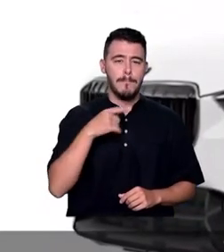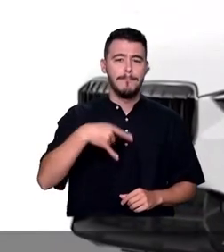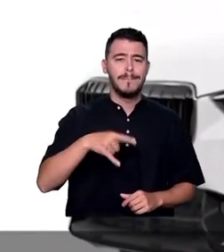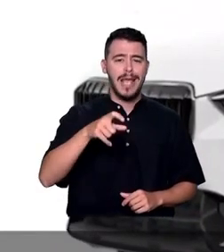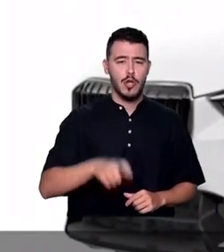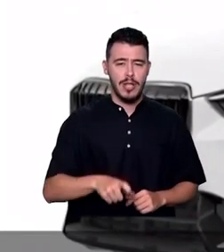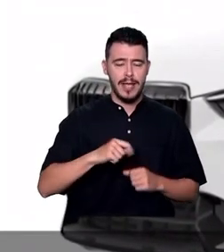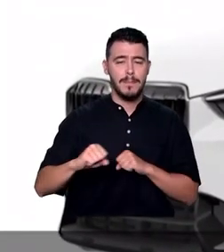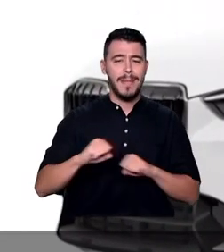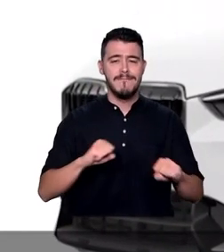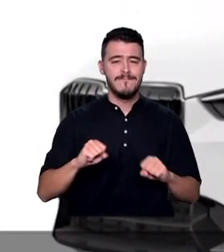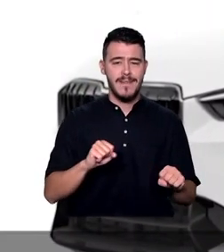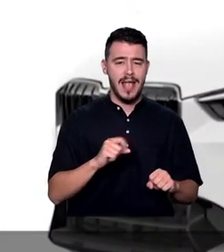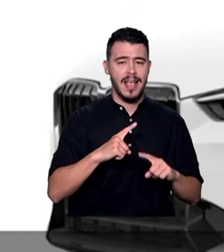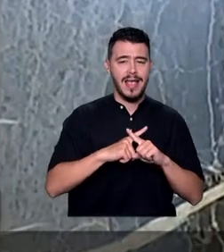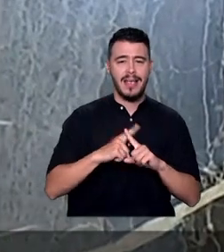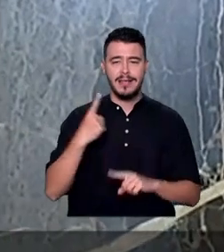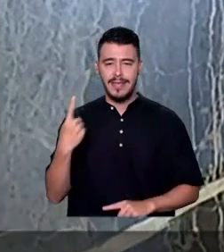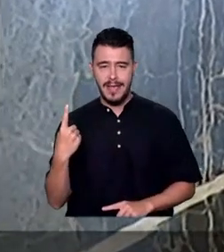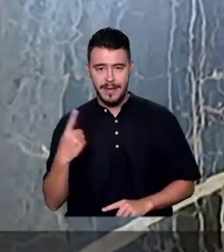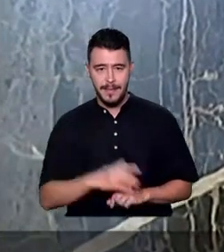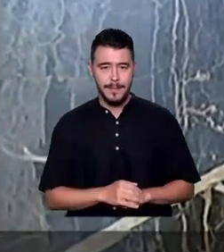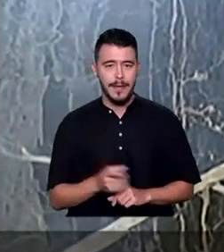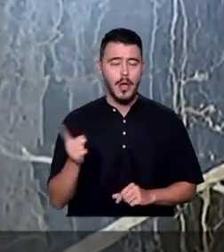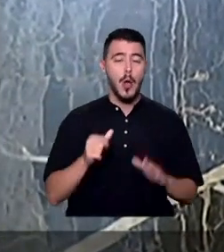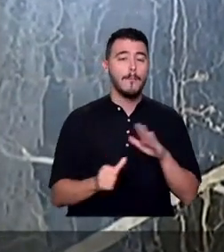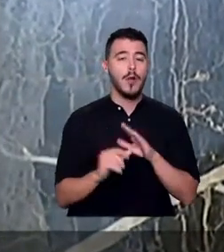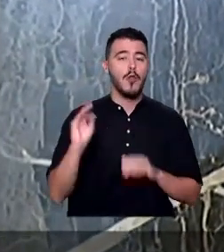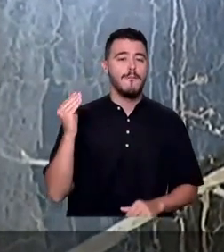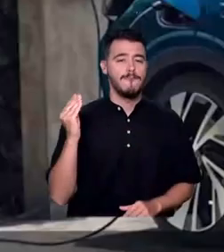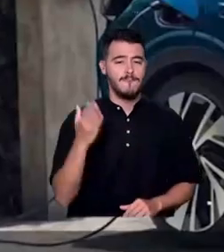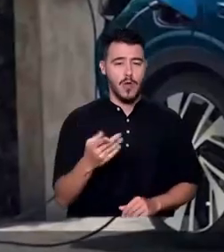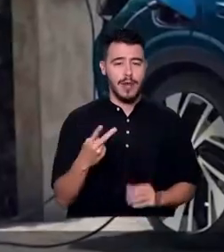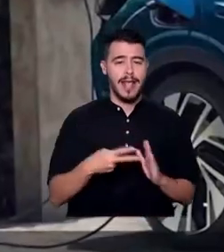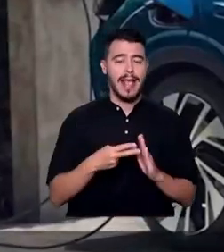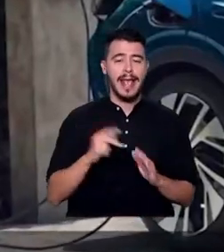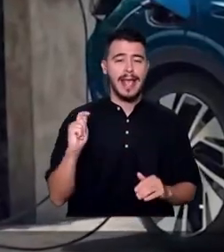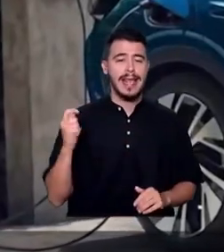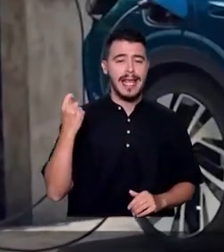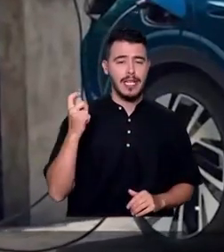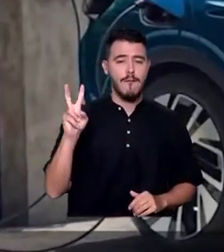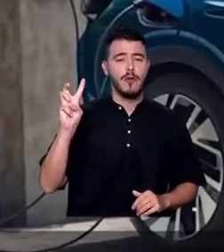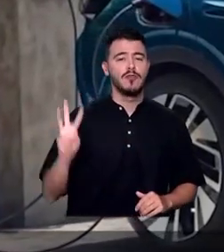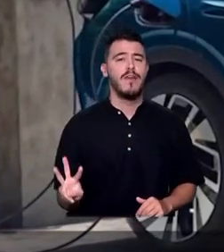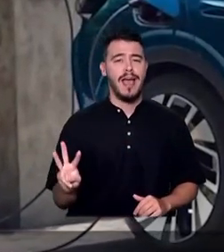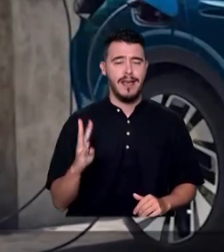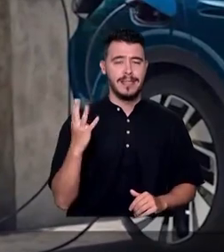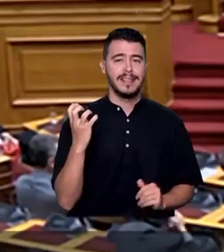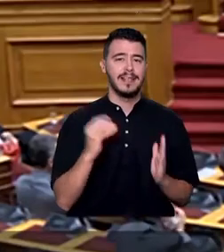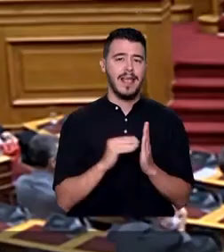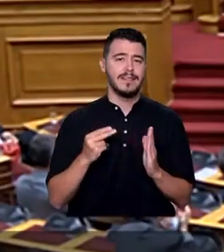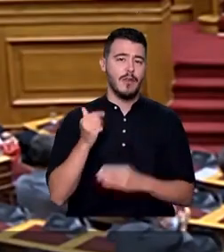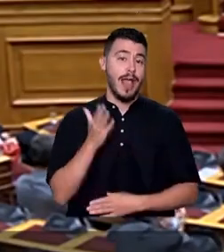BMW X1 των 41.500 και ο πρόεδρος της Βουλής Κώστας Στασούλας το ηλεκτρικό ID4 της Volkswagen των 40.000